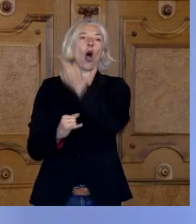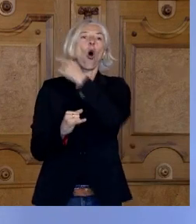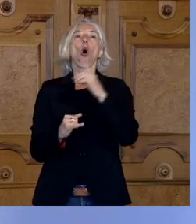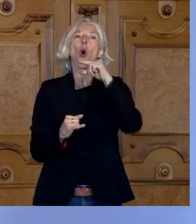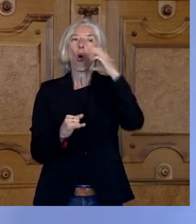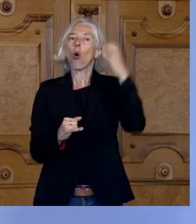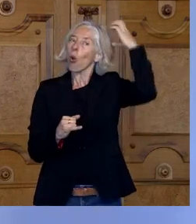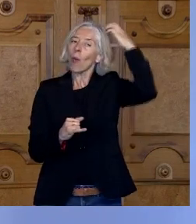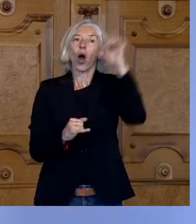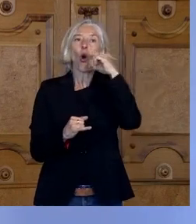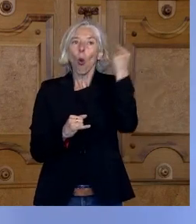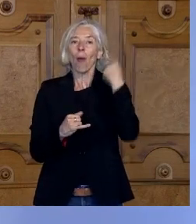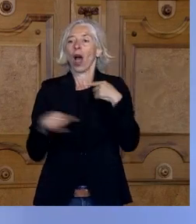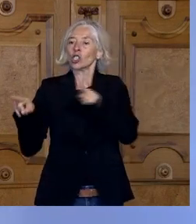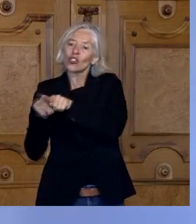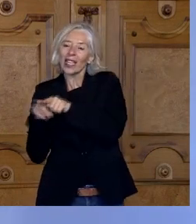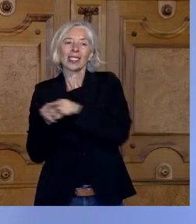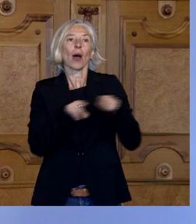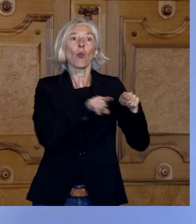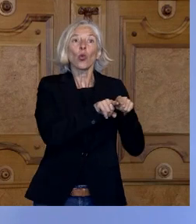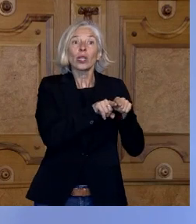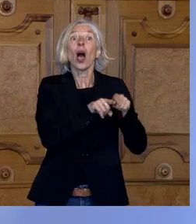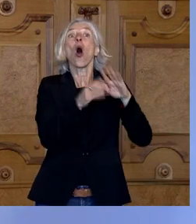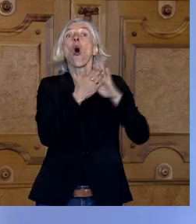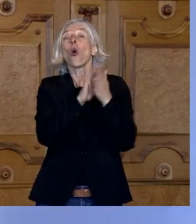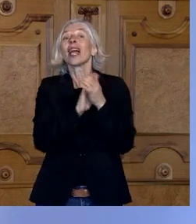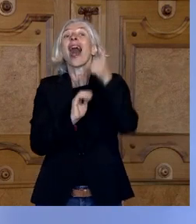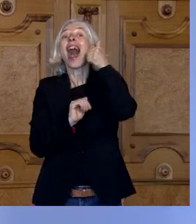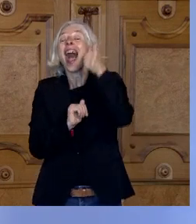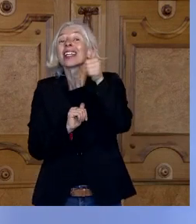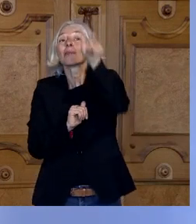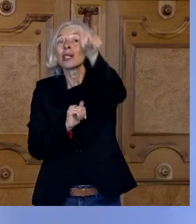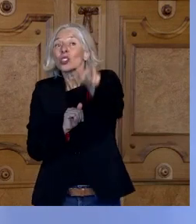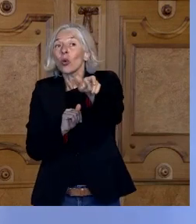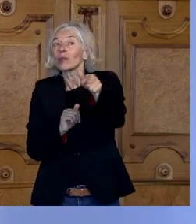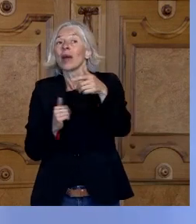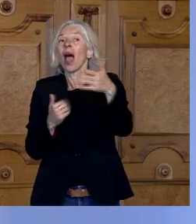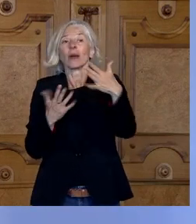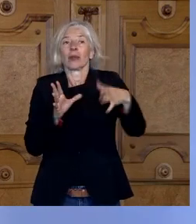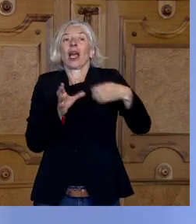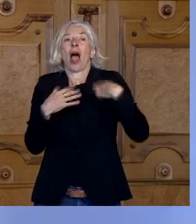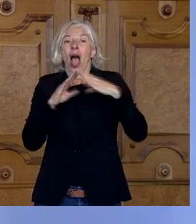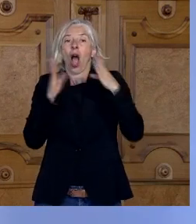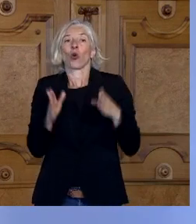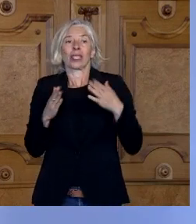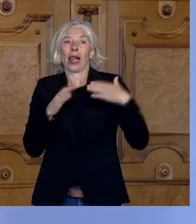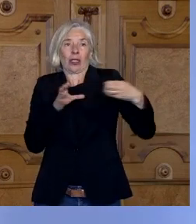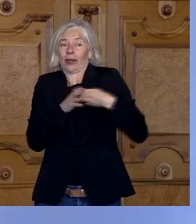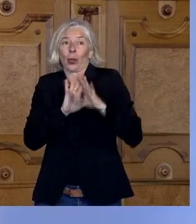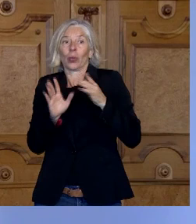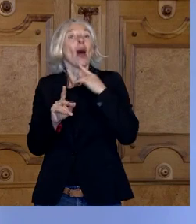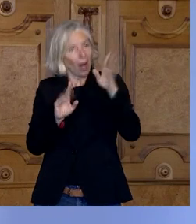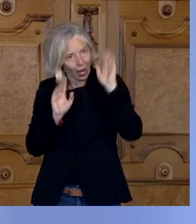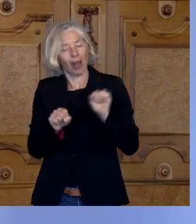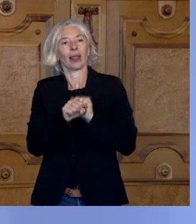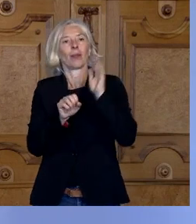Geschwister sowie eine weitere haushaltsfremde Person. Das ist eine Regelung, die in Bayern gilt. Ich weiß,